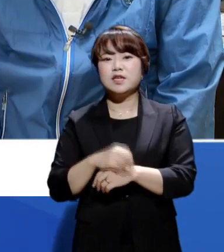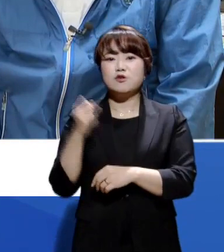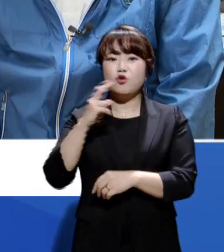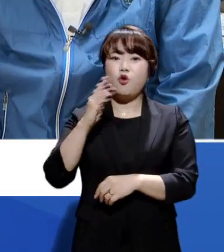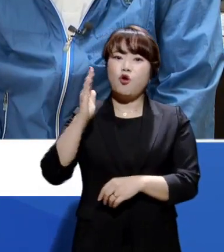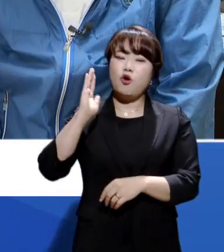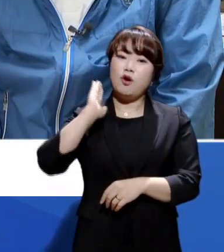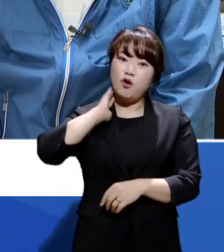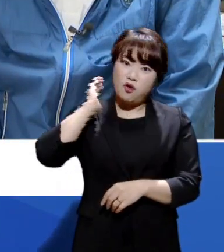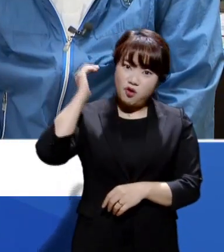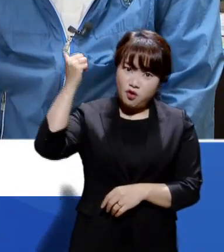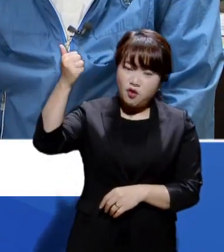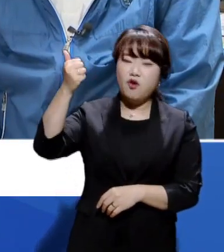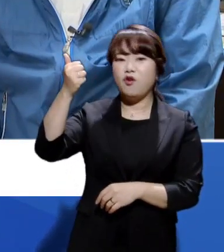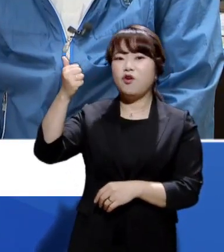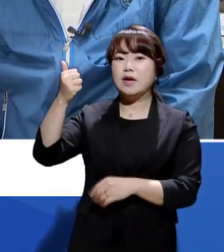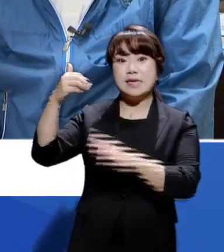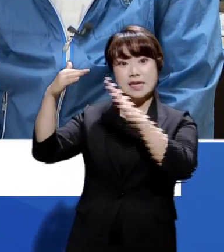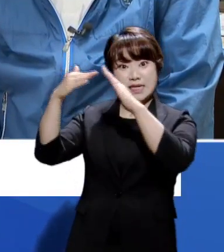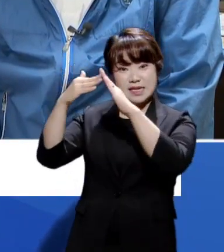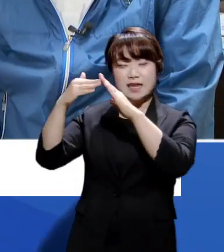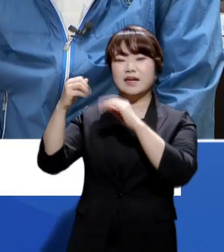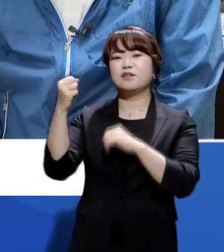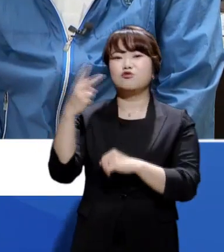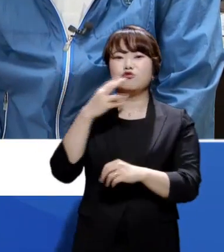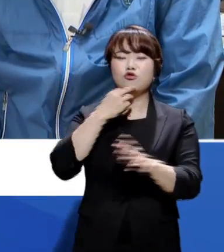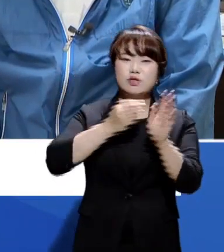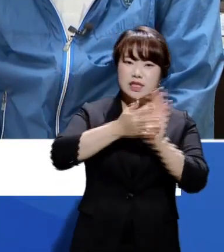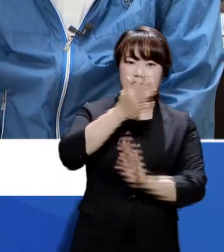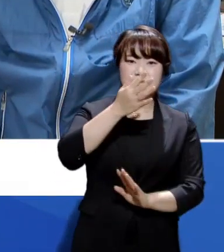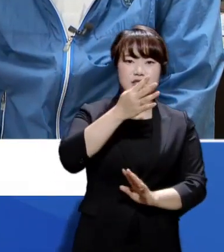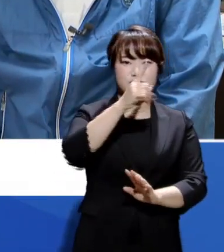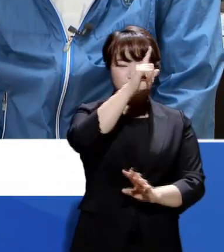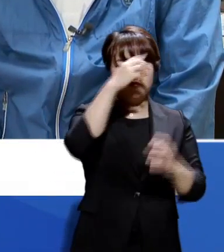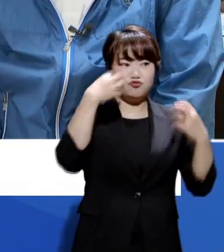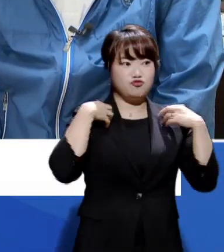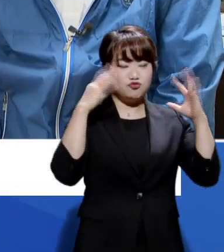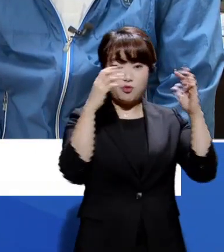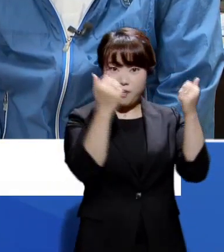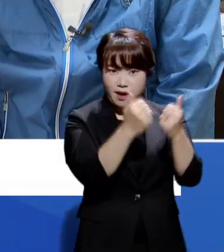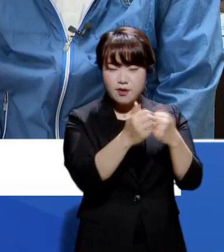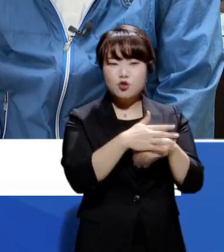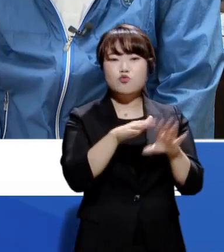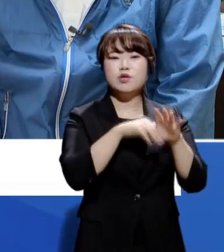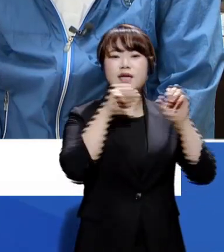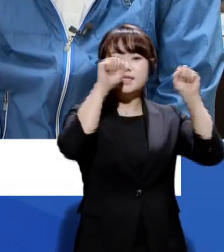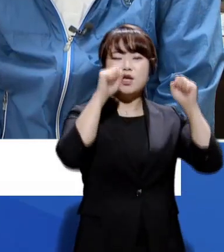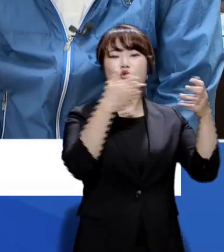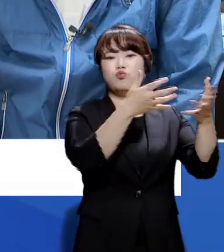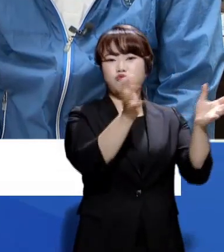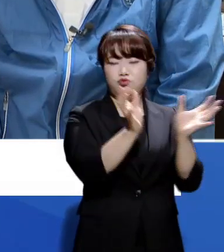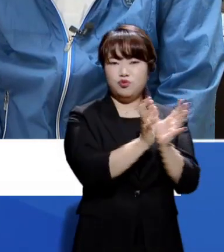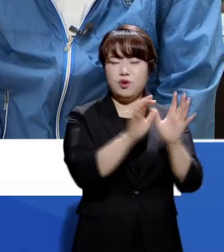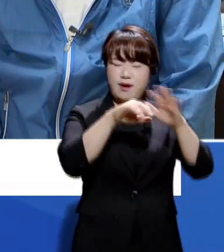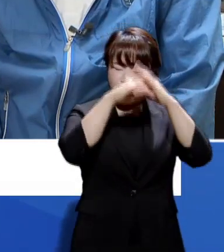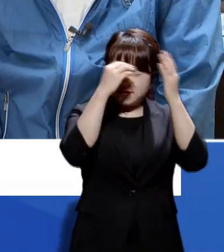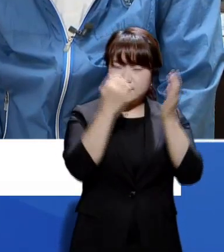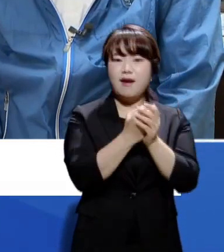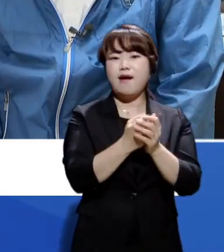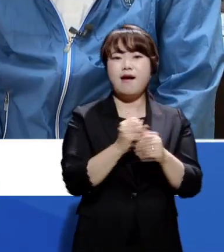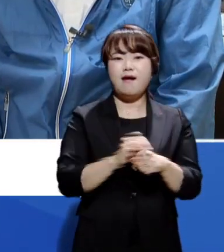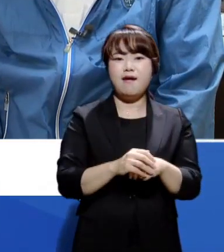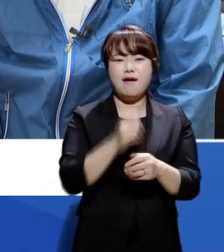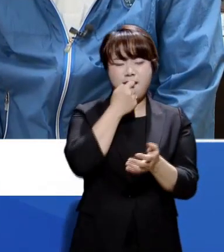청와대, 국회, 서울시 그리고 문체부 이런 데에도 우리는 수없이